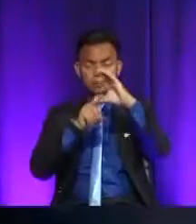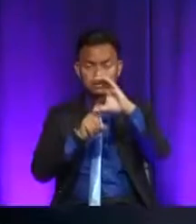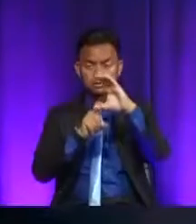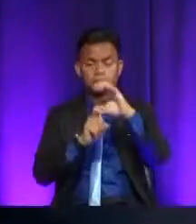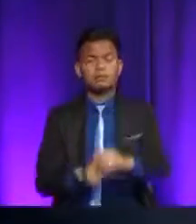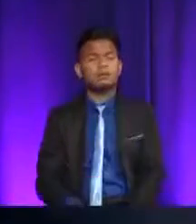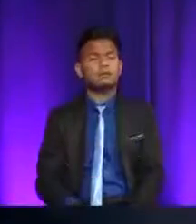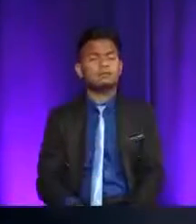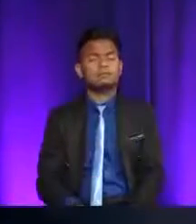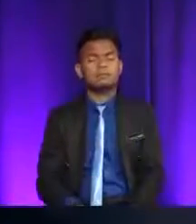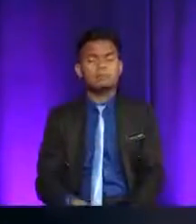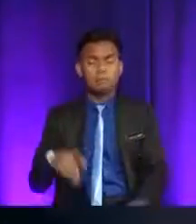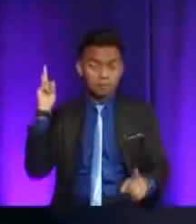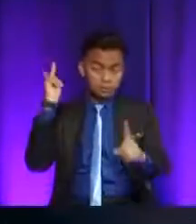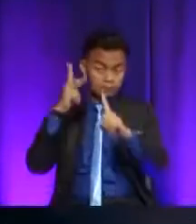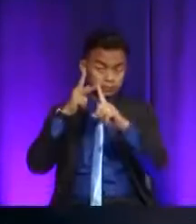kepada